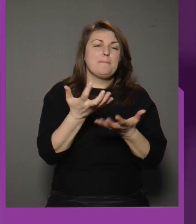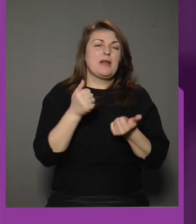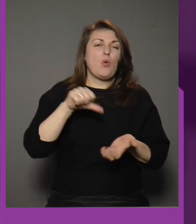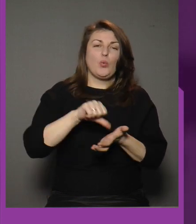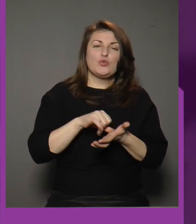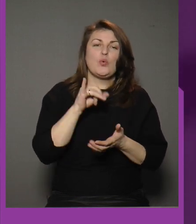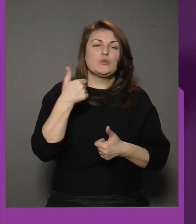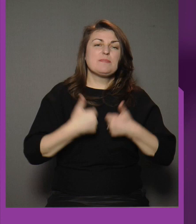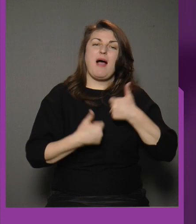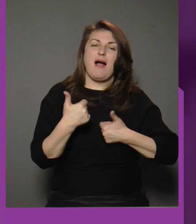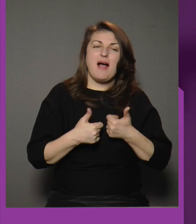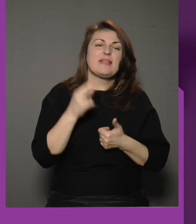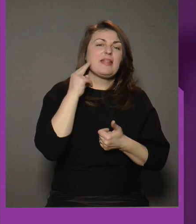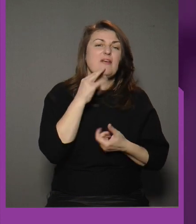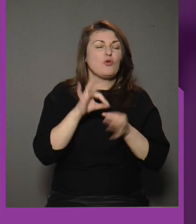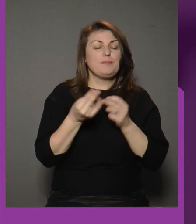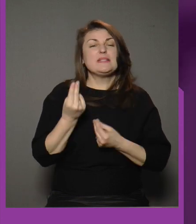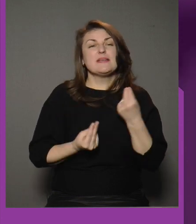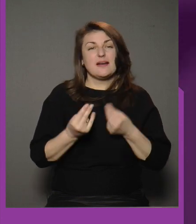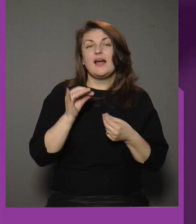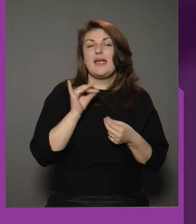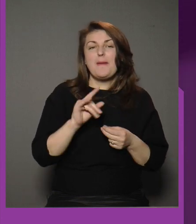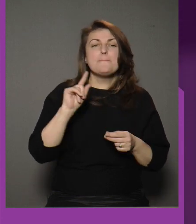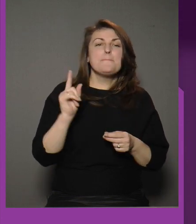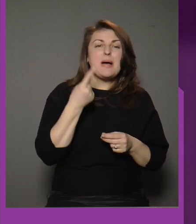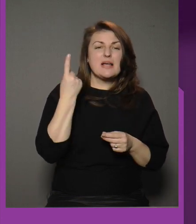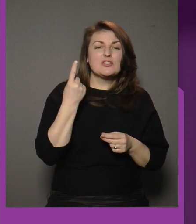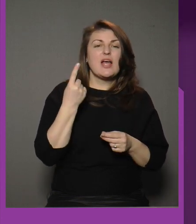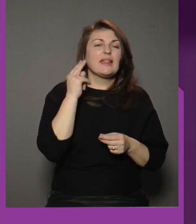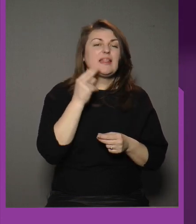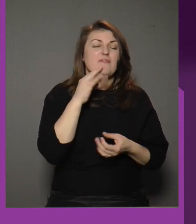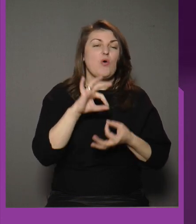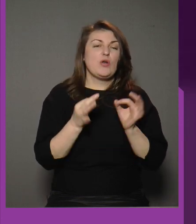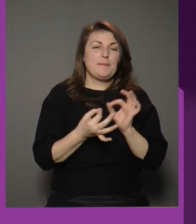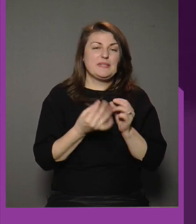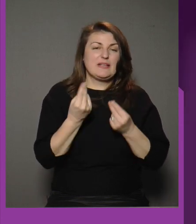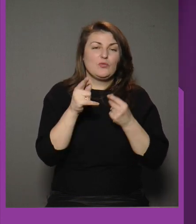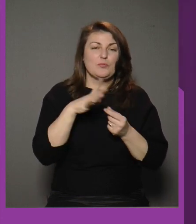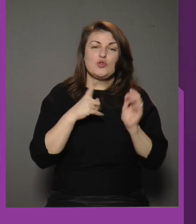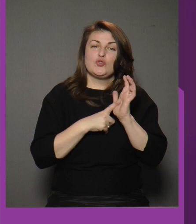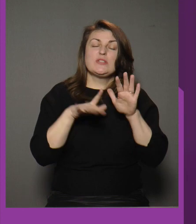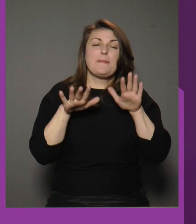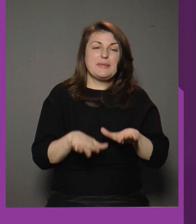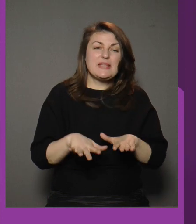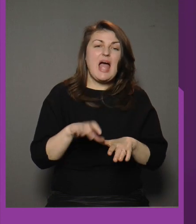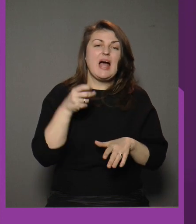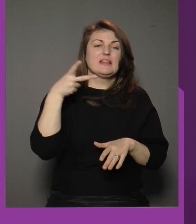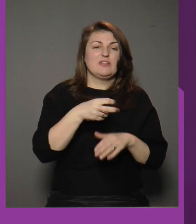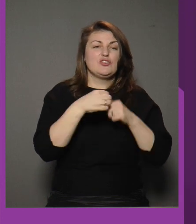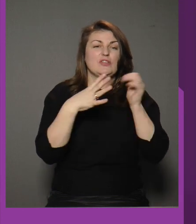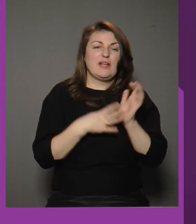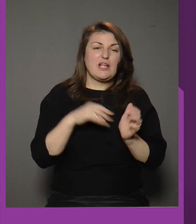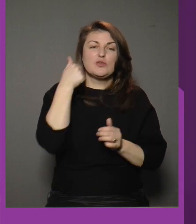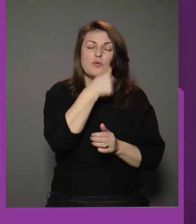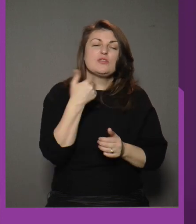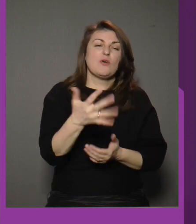у змаганнях, дефлімпійських іграх, і перші дефлімпійські ігри в неї було шосте місце, в 2019 році